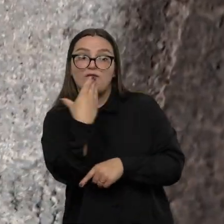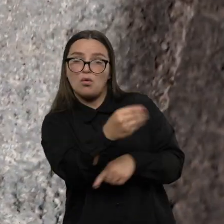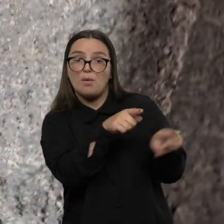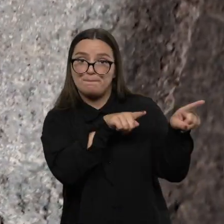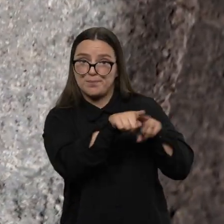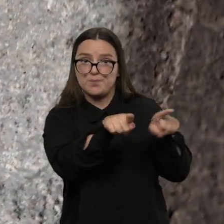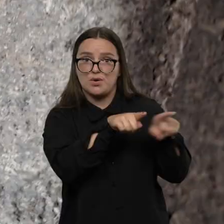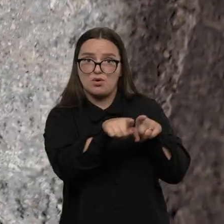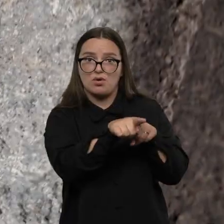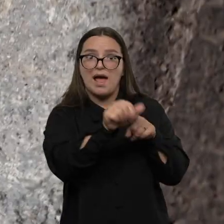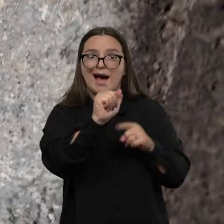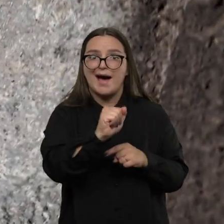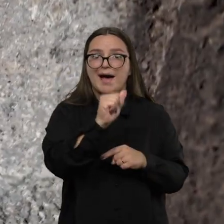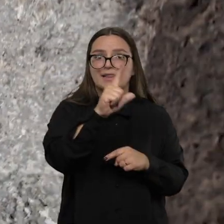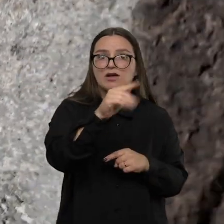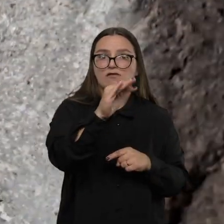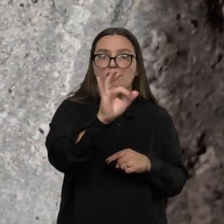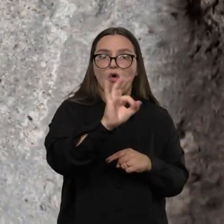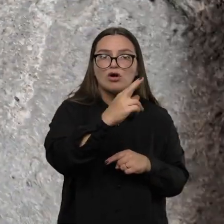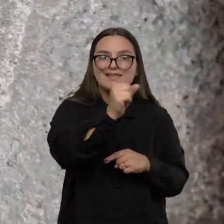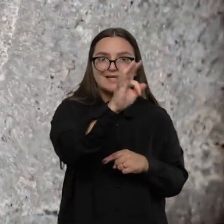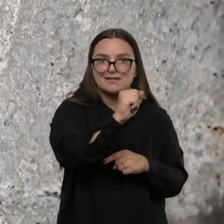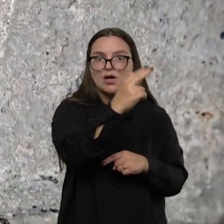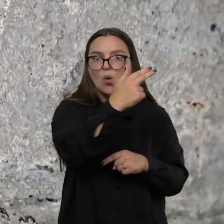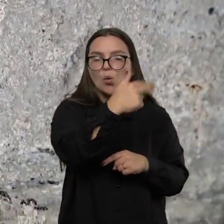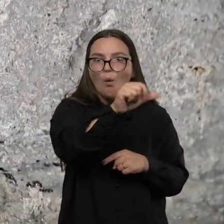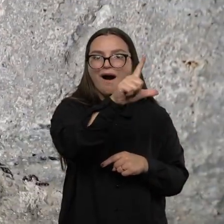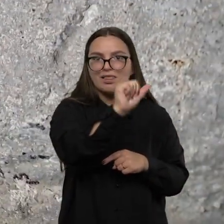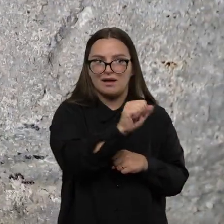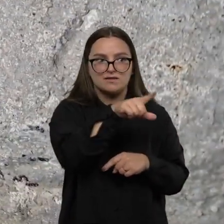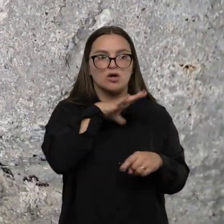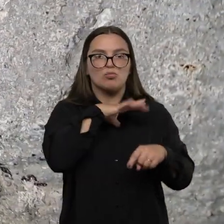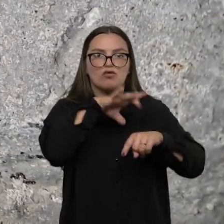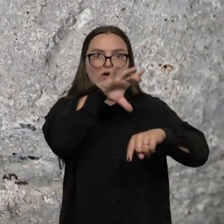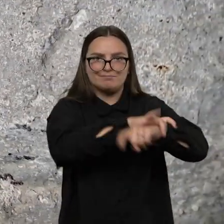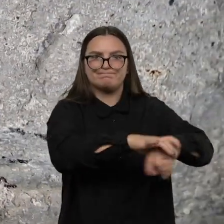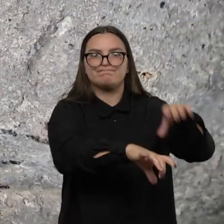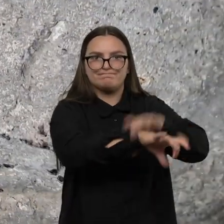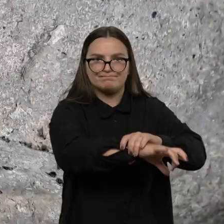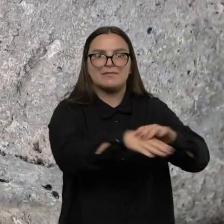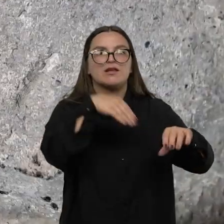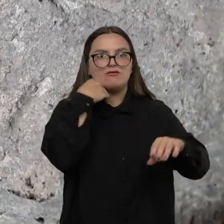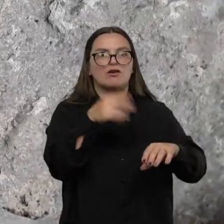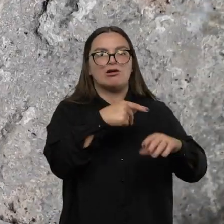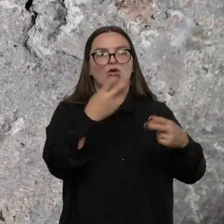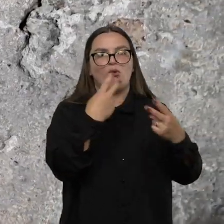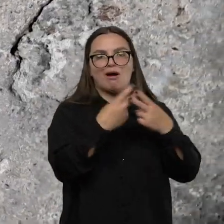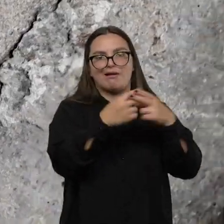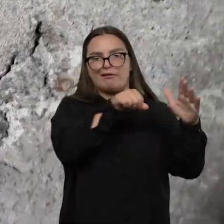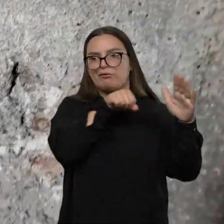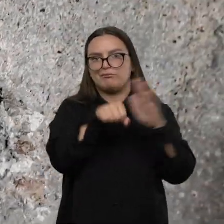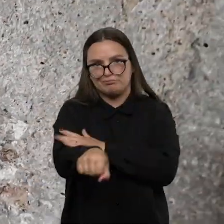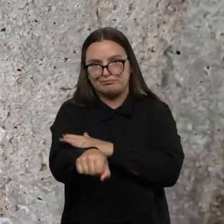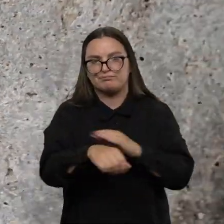kalbant apie jo brolį Alfonsą Vaikšnorą Uolą, kuris buvo suimtas ir paskui buvo nuteistas